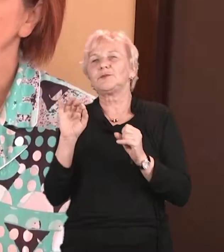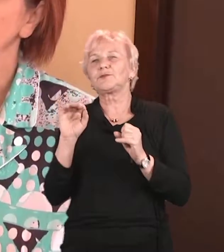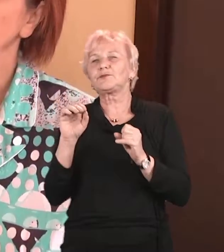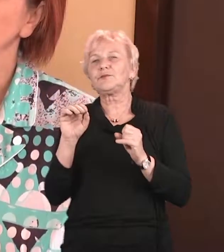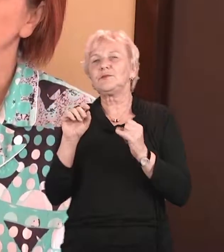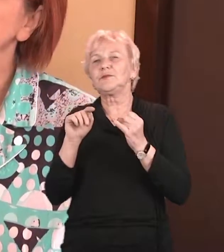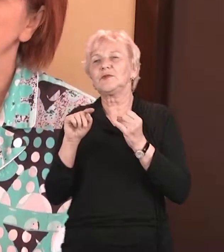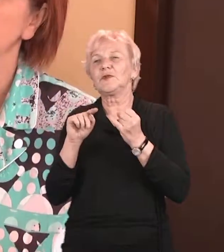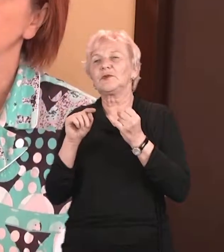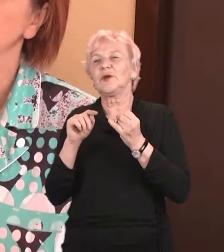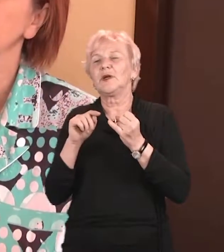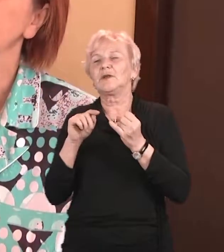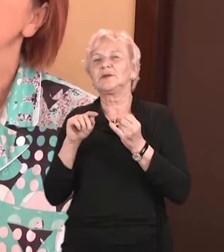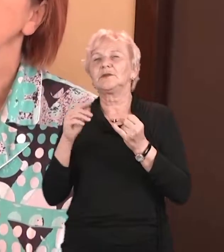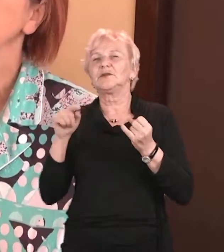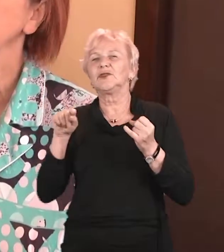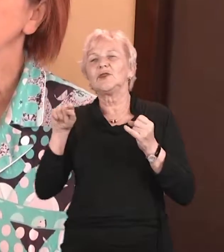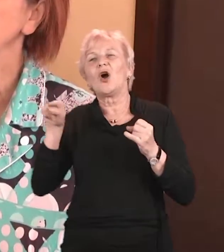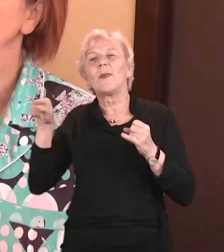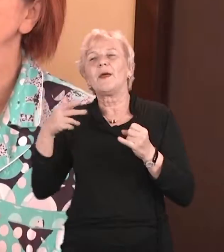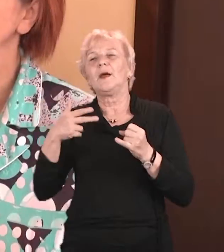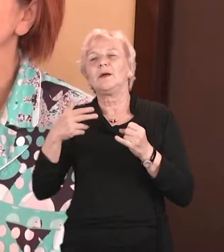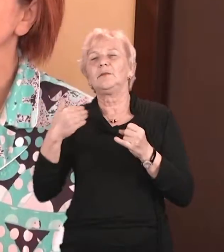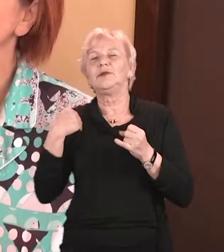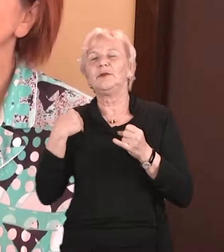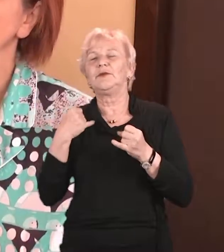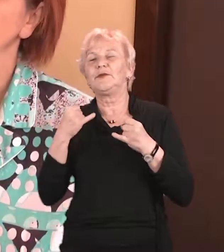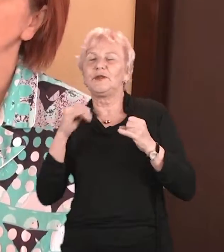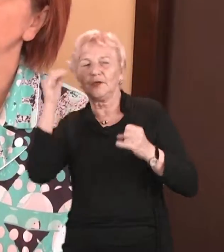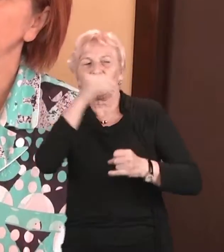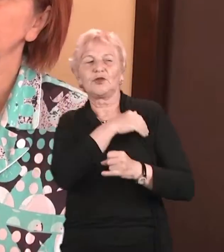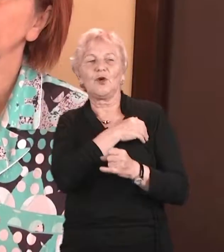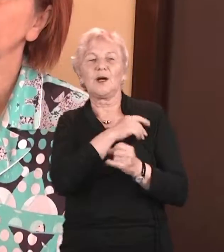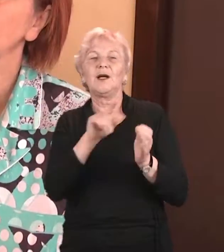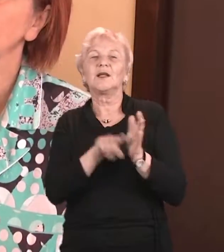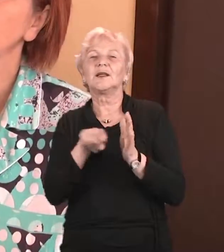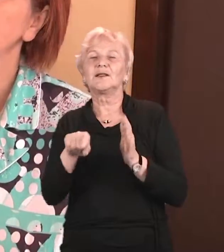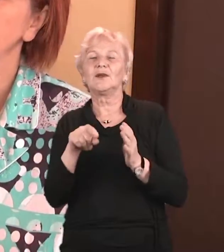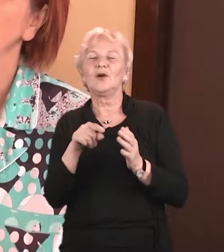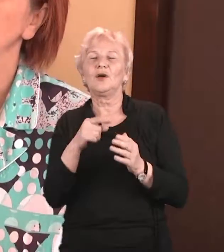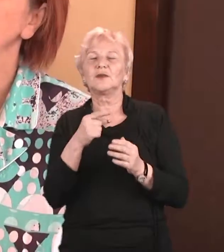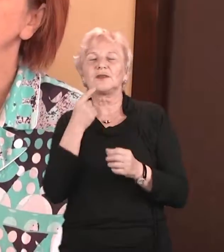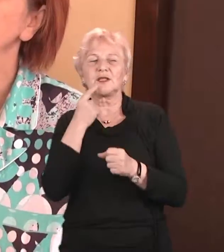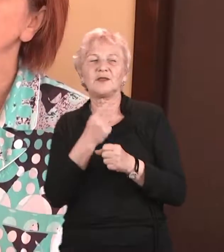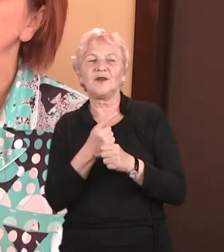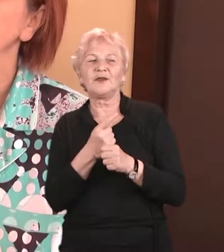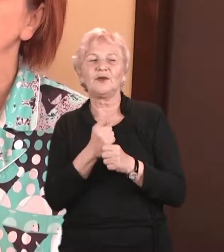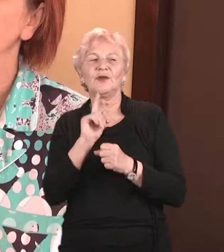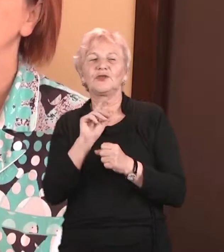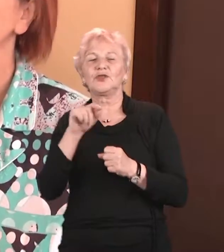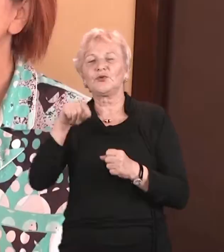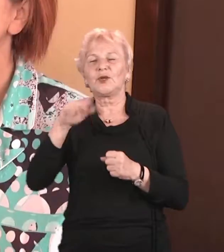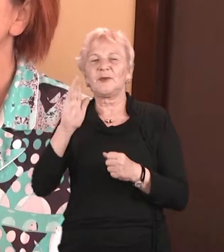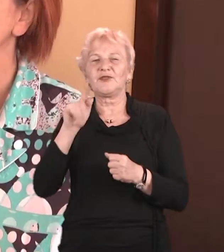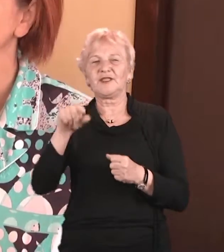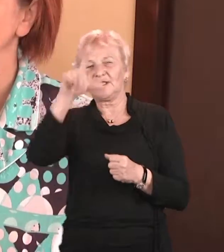niż szkół specjalistycznych. W związku z tym wymyślono, że tutaj właśnie powstanie taki zakład, który będzie